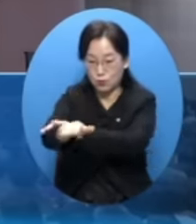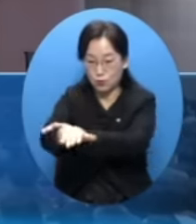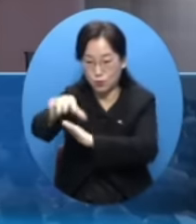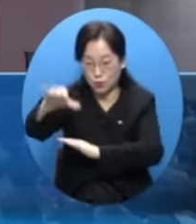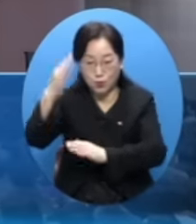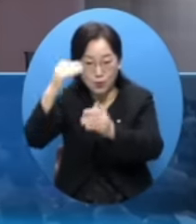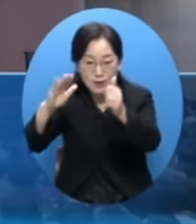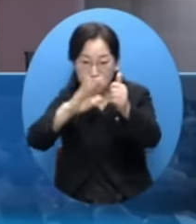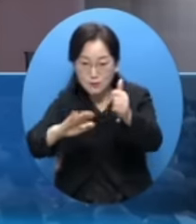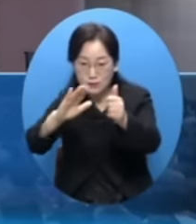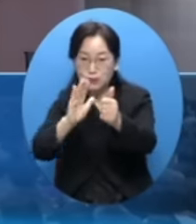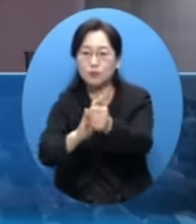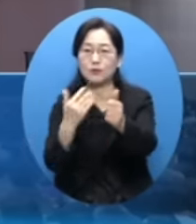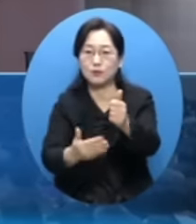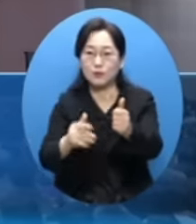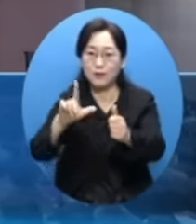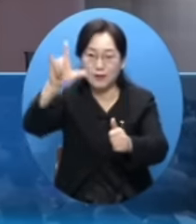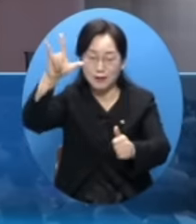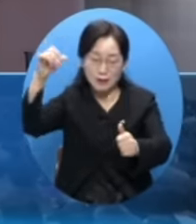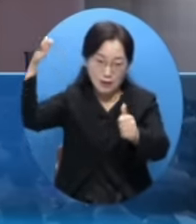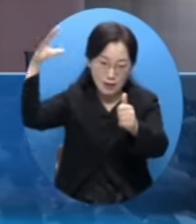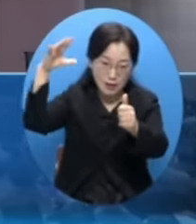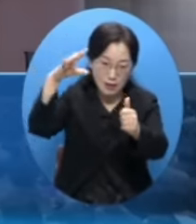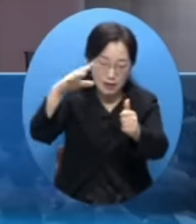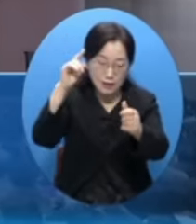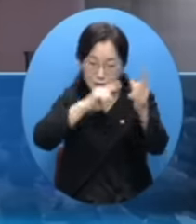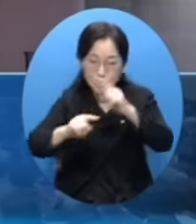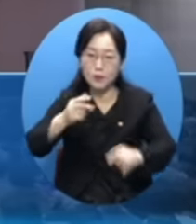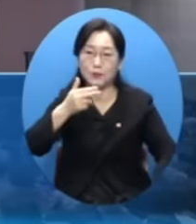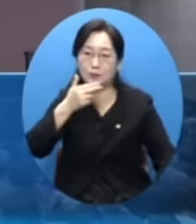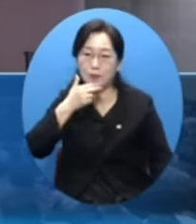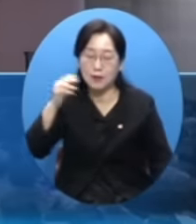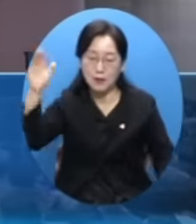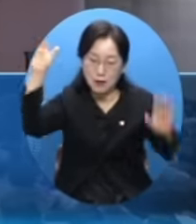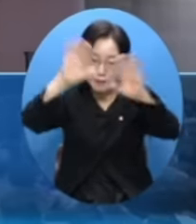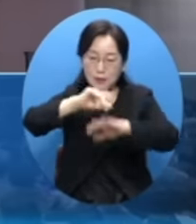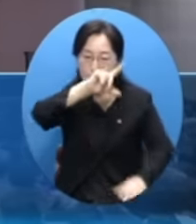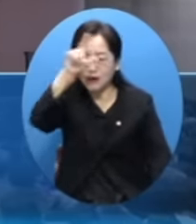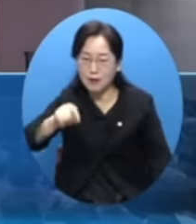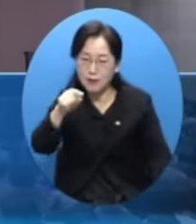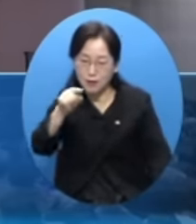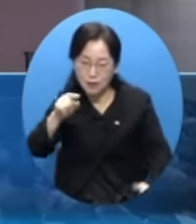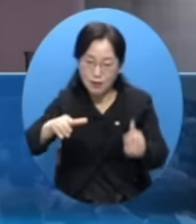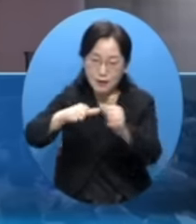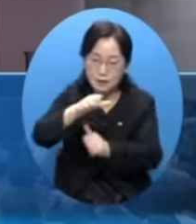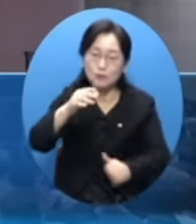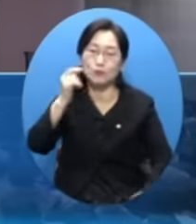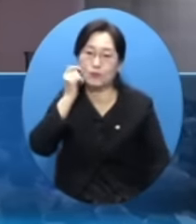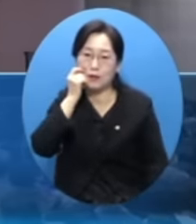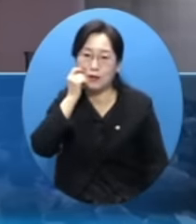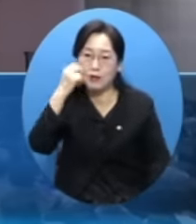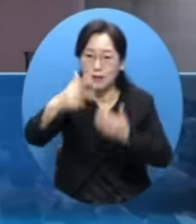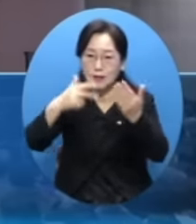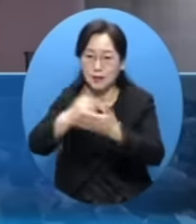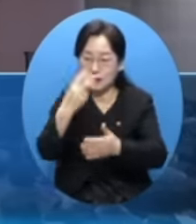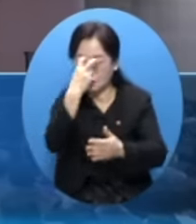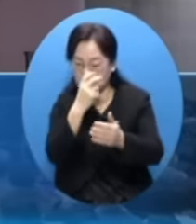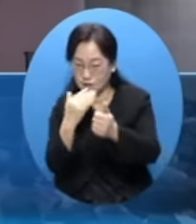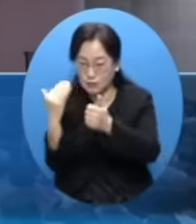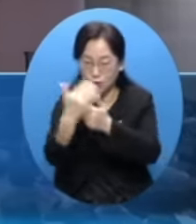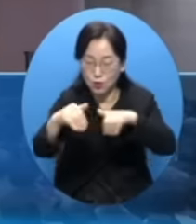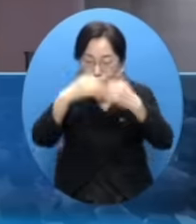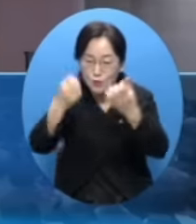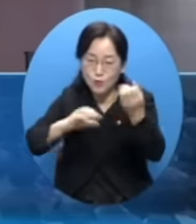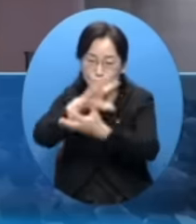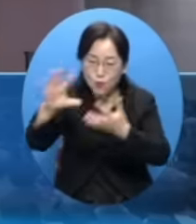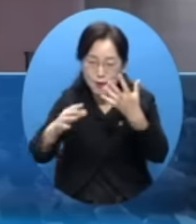그늘이 되시나니 낮에 해가 너를 상하게 하지 아니하며 밤의 달도 너를 해치지 아니하리로다. 야훼께서 너를 지켜 모든 환난을 면하게